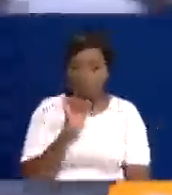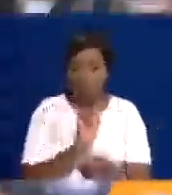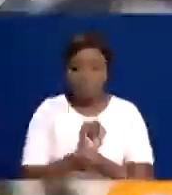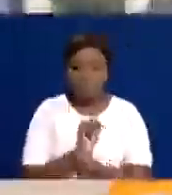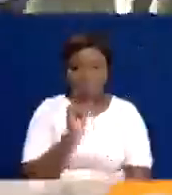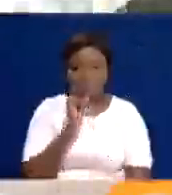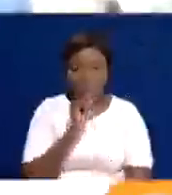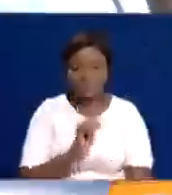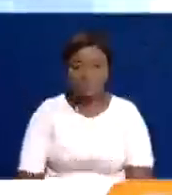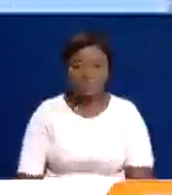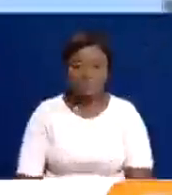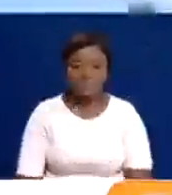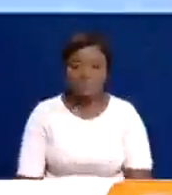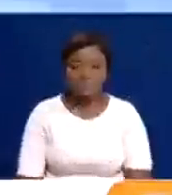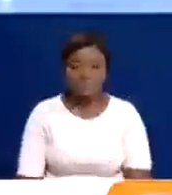usalama.